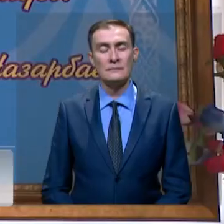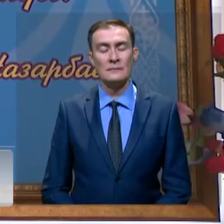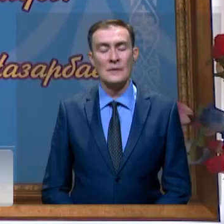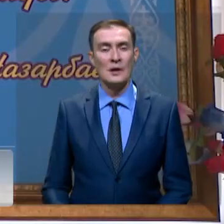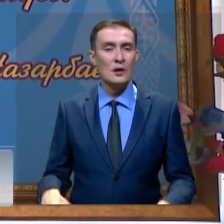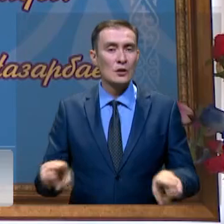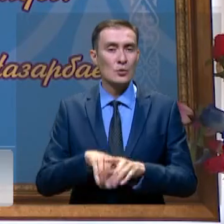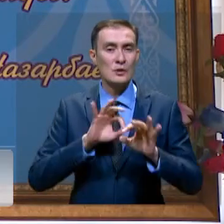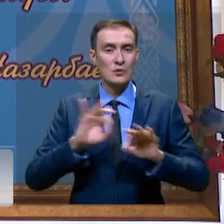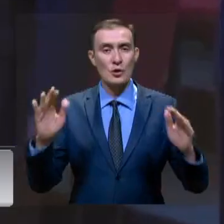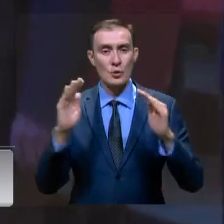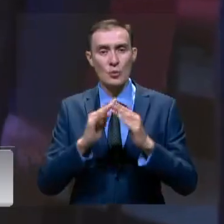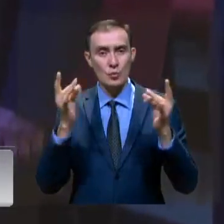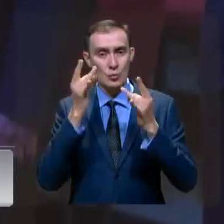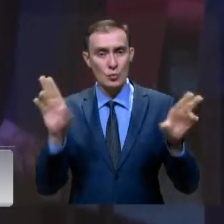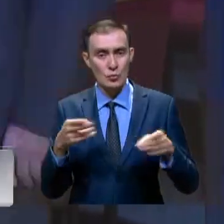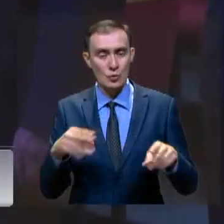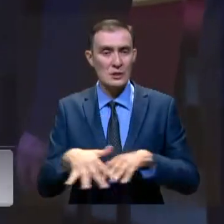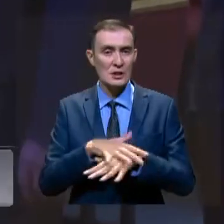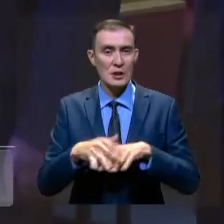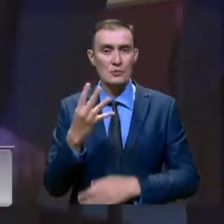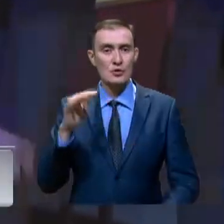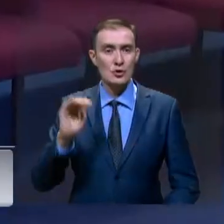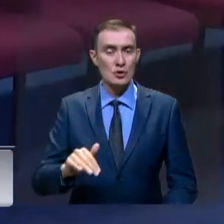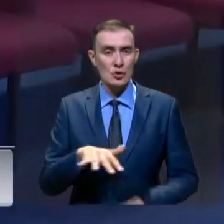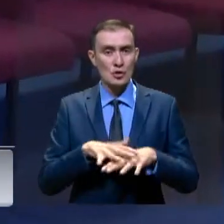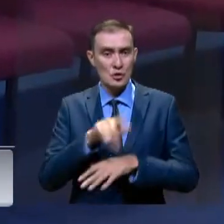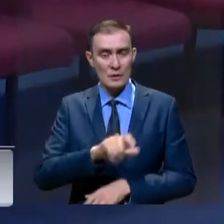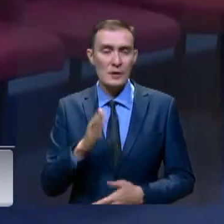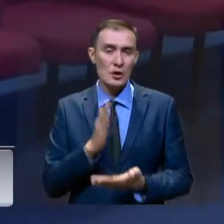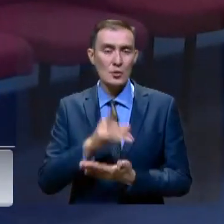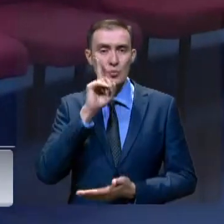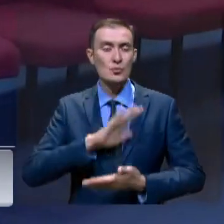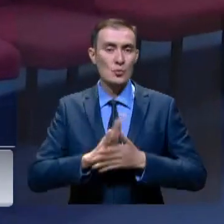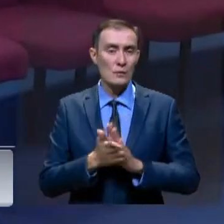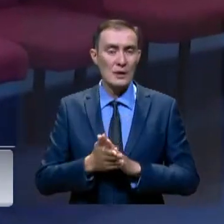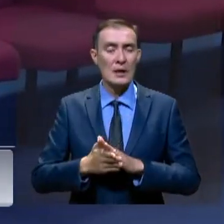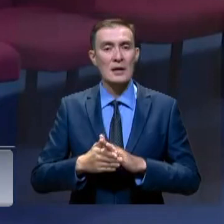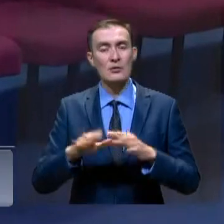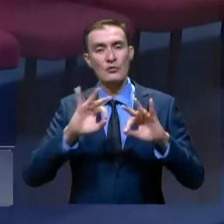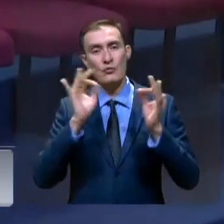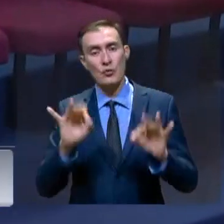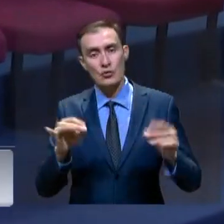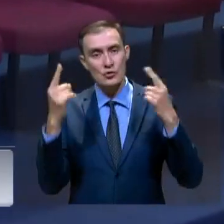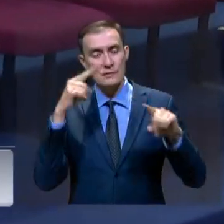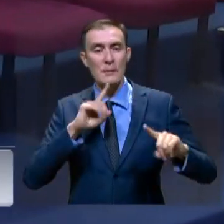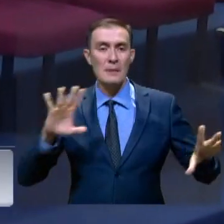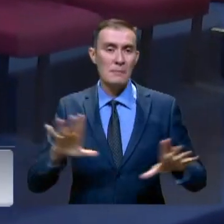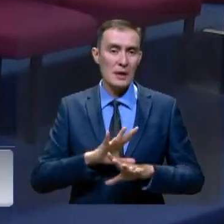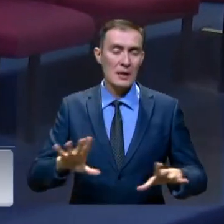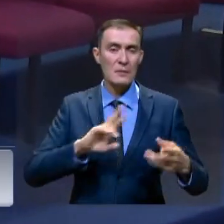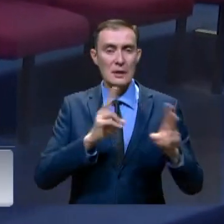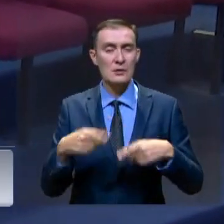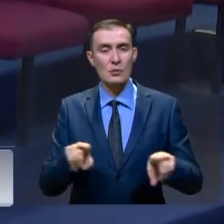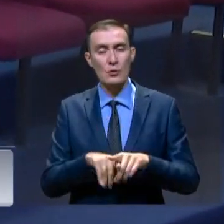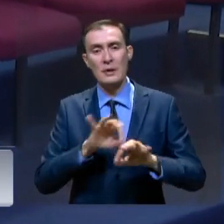Какой замечательный дом культуры в селе с населением в 4000 человек. Здесь есть все условия для занятия творчеством, пением, танцами. Спасибо за такой